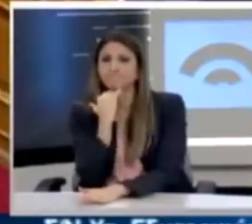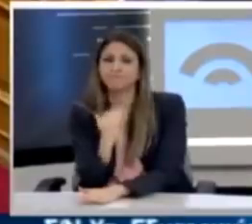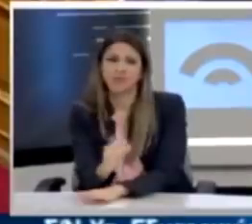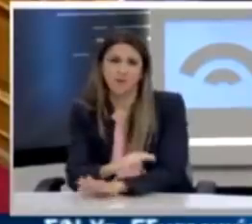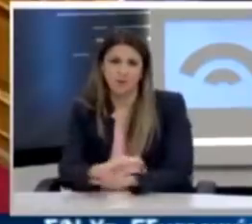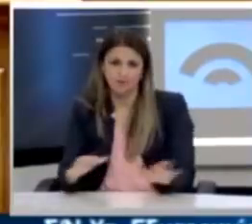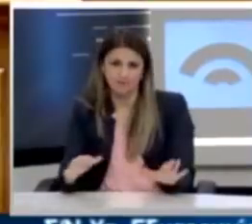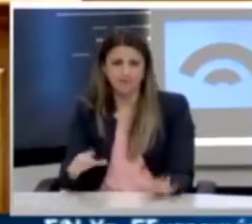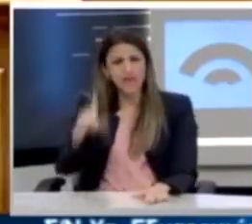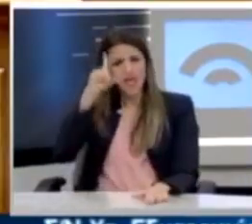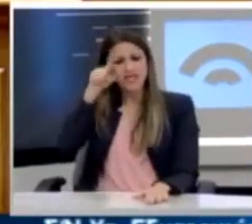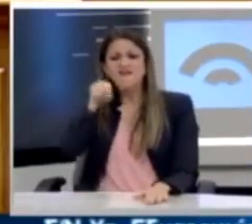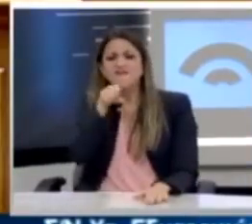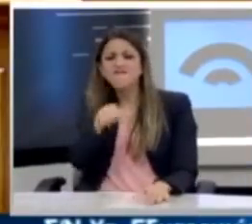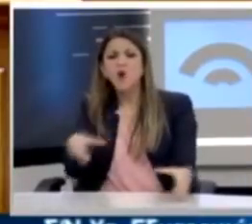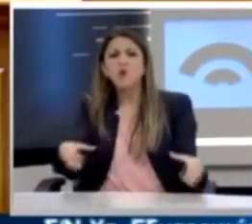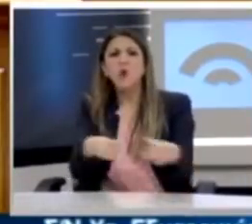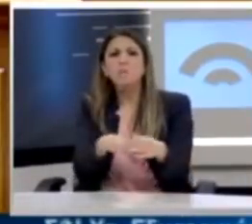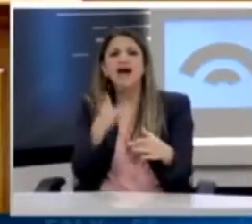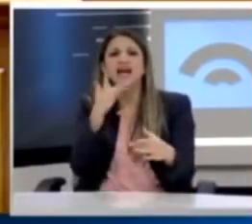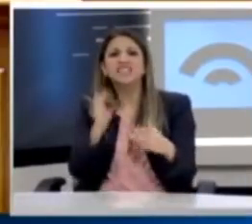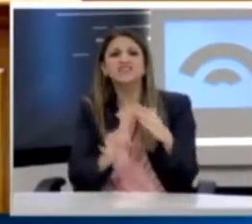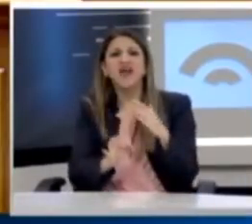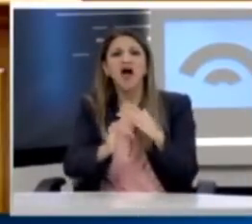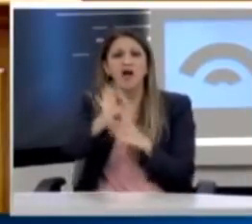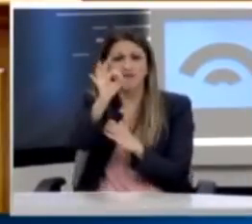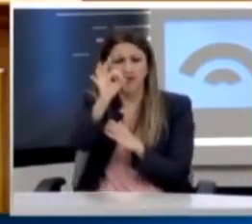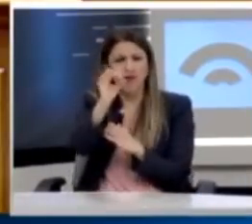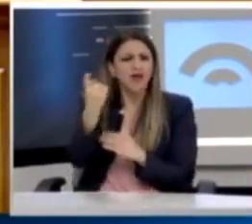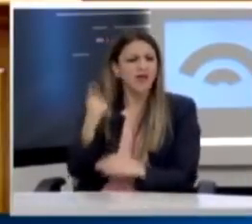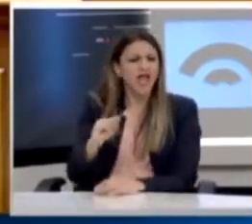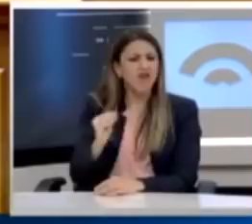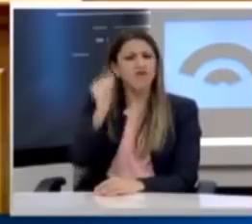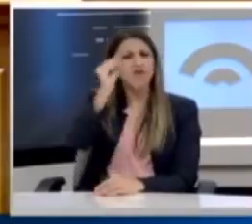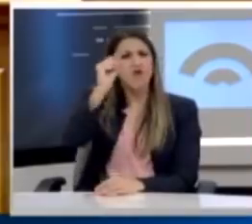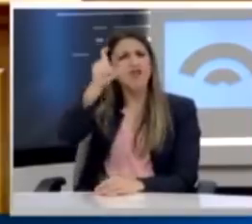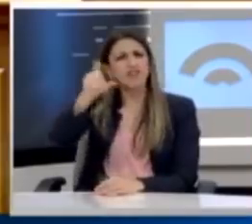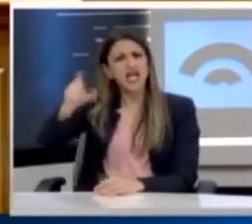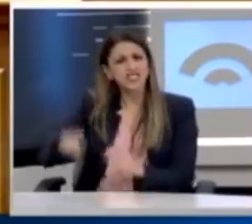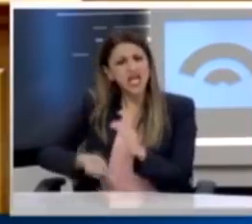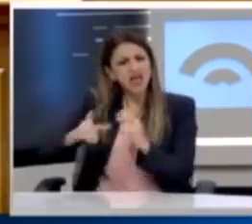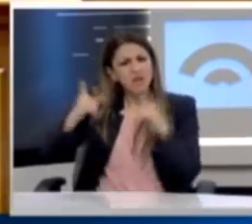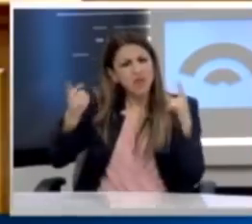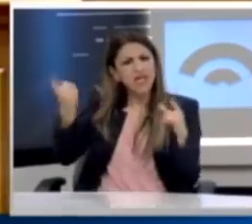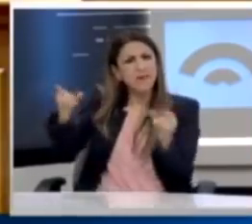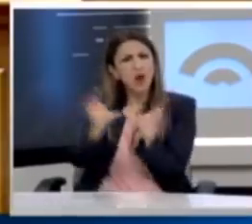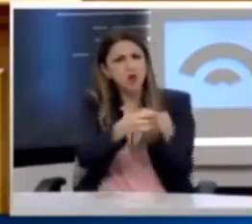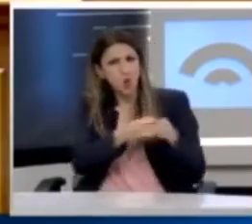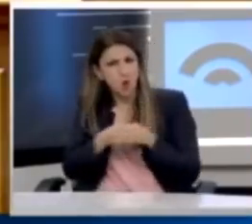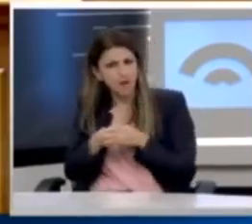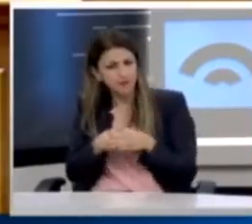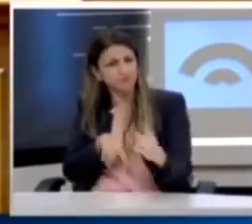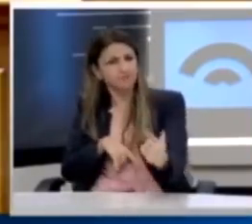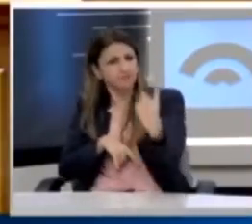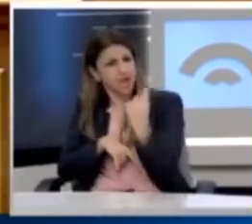εγκληματίες χρυσαυγίτες και κάποιοι επίσης βουλευτές της Νέας Δημοκρατίας, άλλων κομμάτων, εμφανιζόμενοι